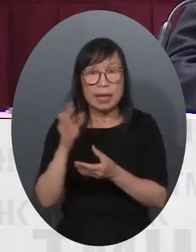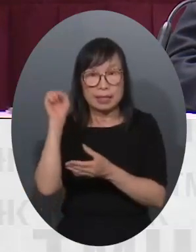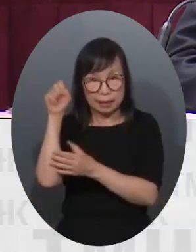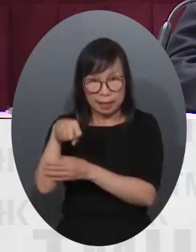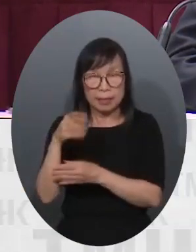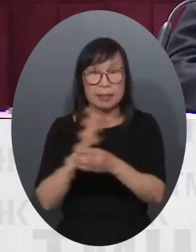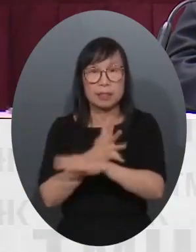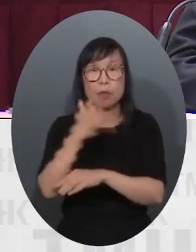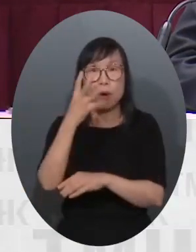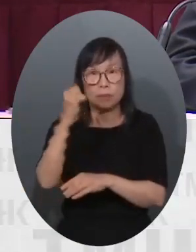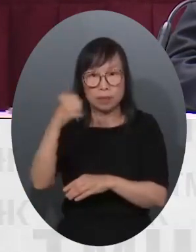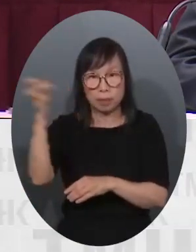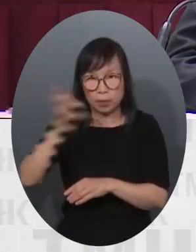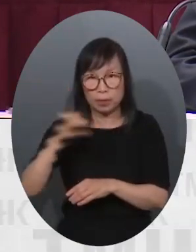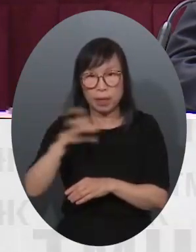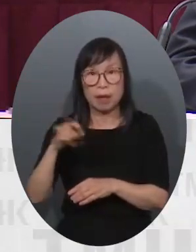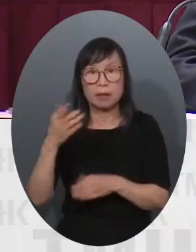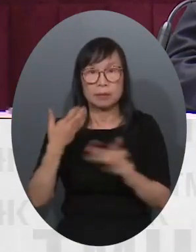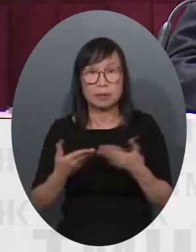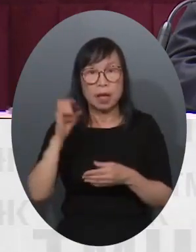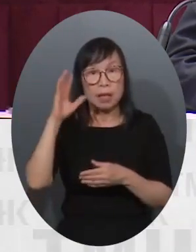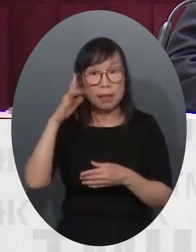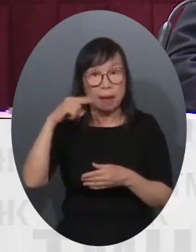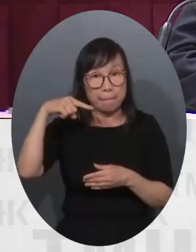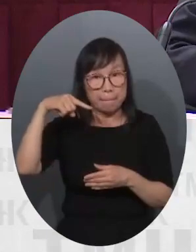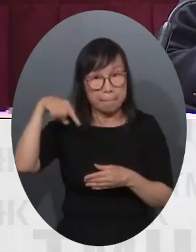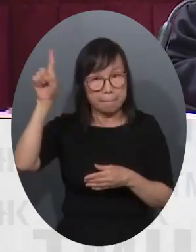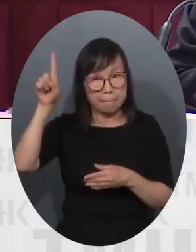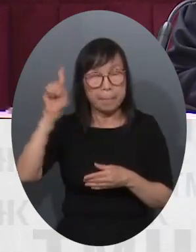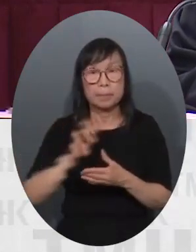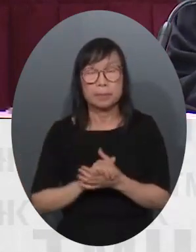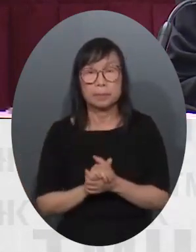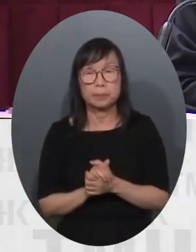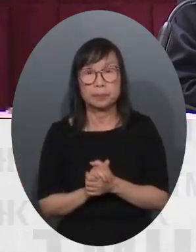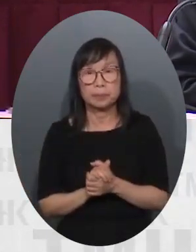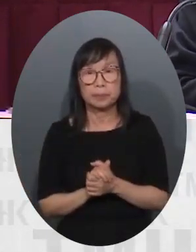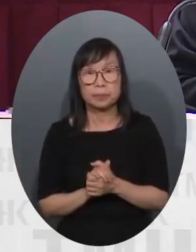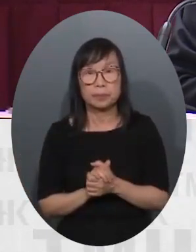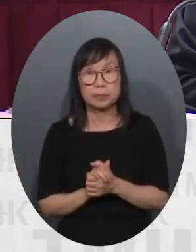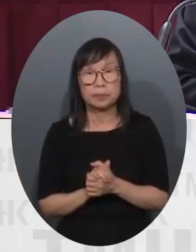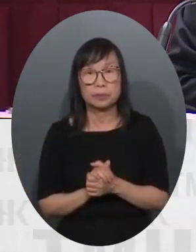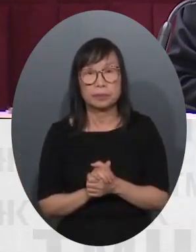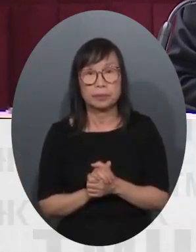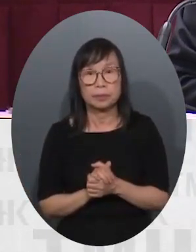票超過50%，我宣布第5(c) 決議案獲得通過。